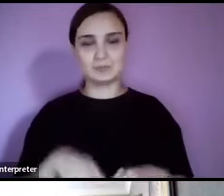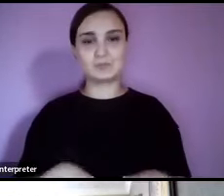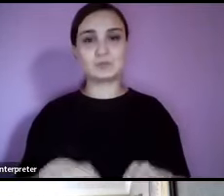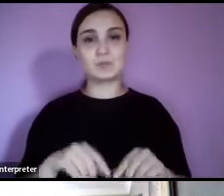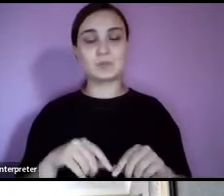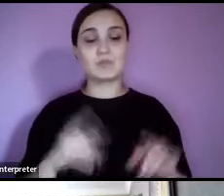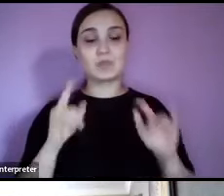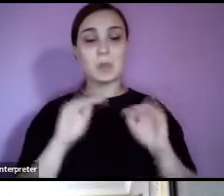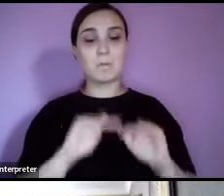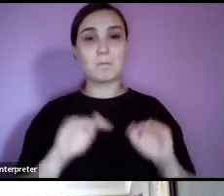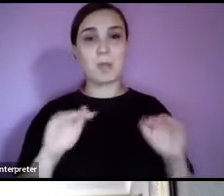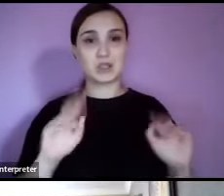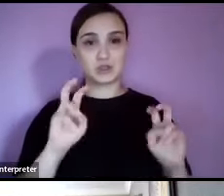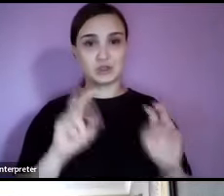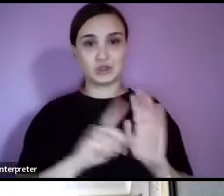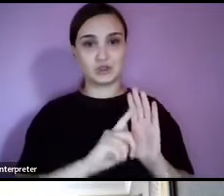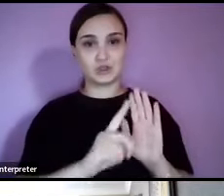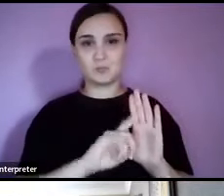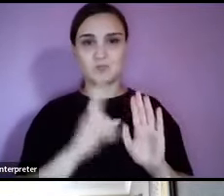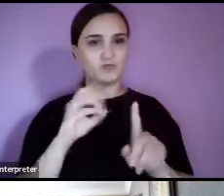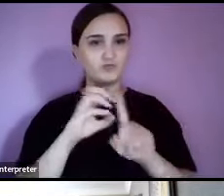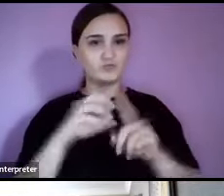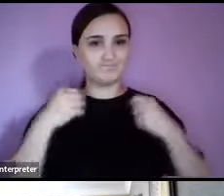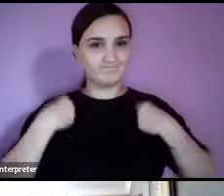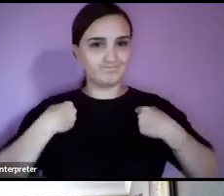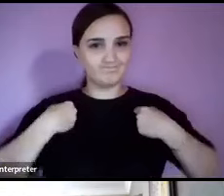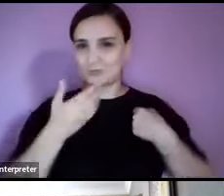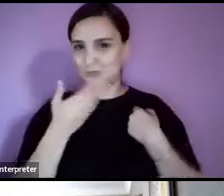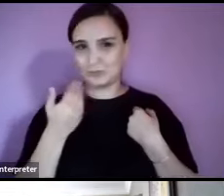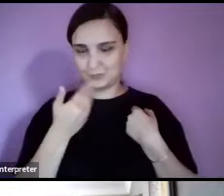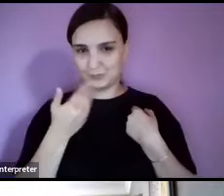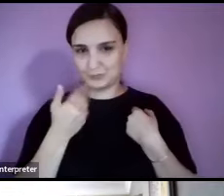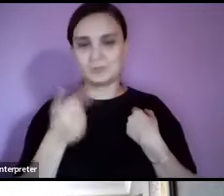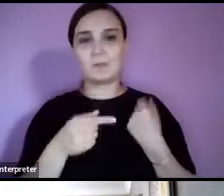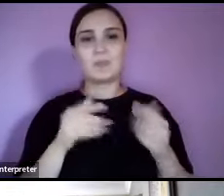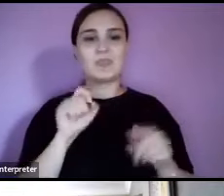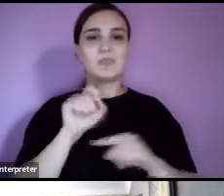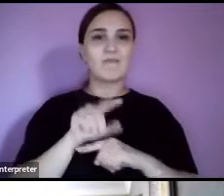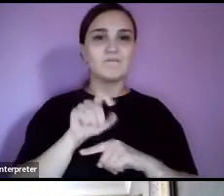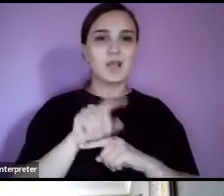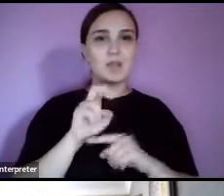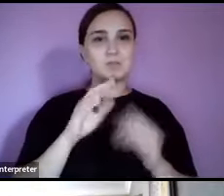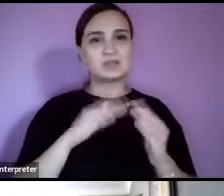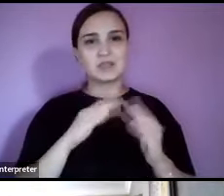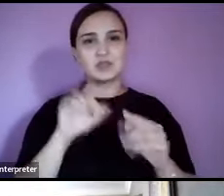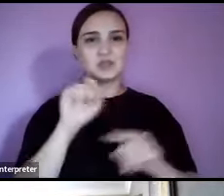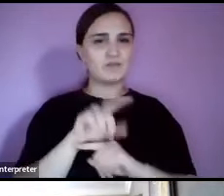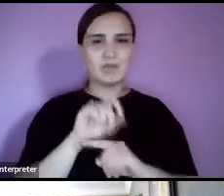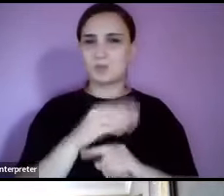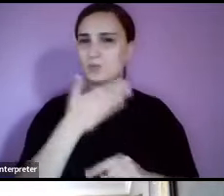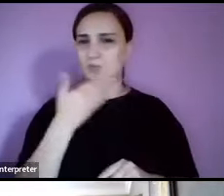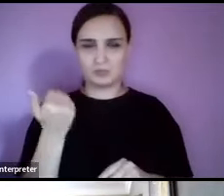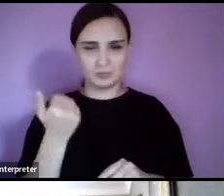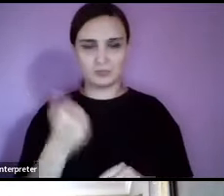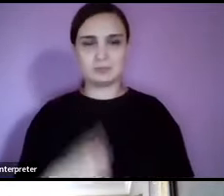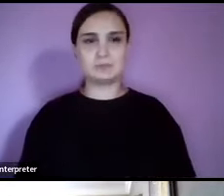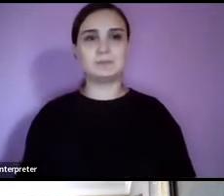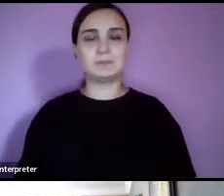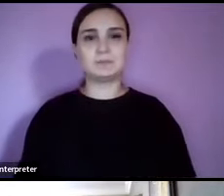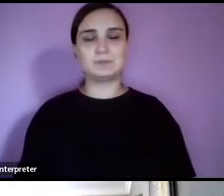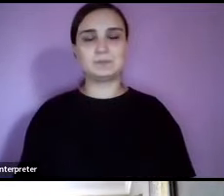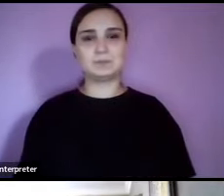სკოლამდელი ასაკის ბავშვები ანუ არ ატარებენ ხო ანუ ზურგჩანთებს და დავალებითაც და საშინაო დავალებებითაც არ არიან